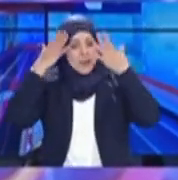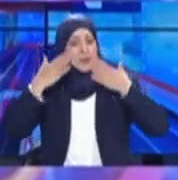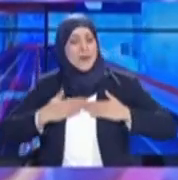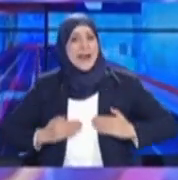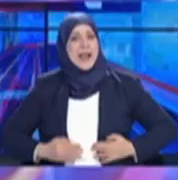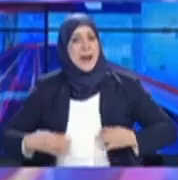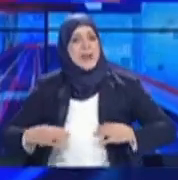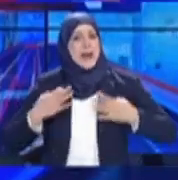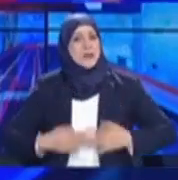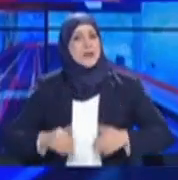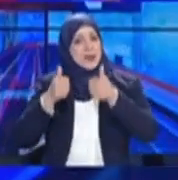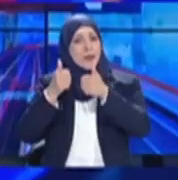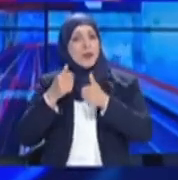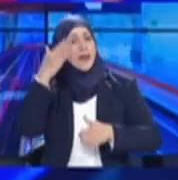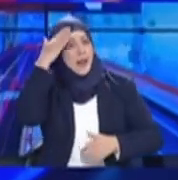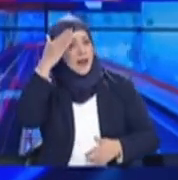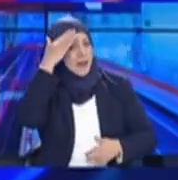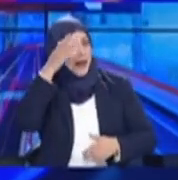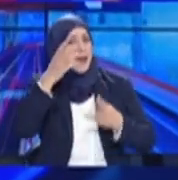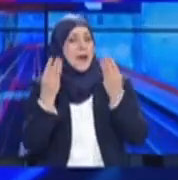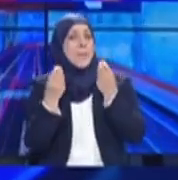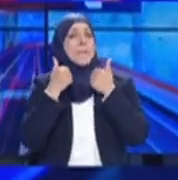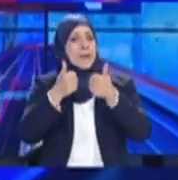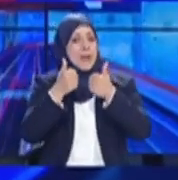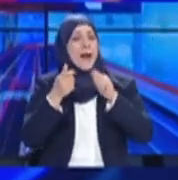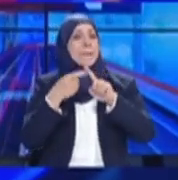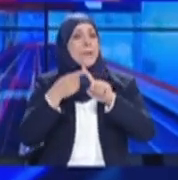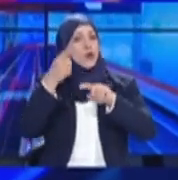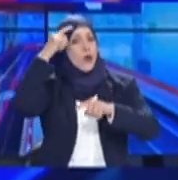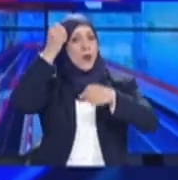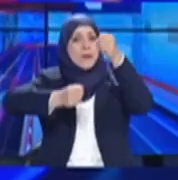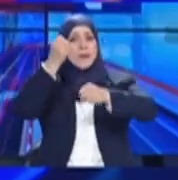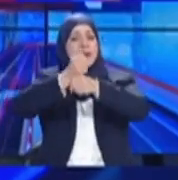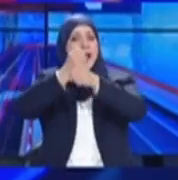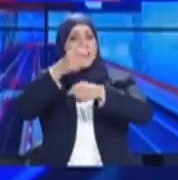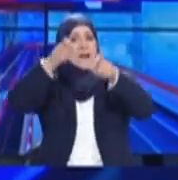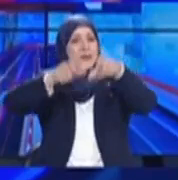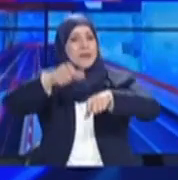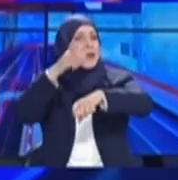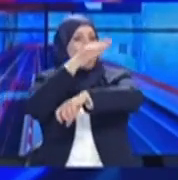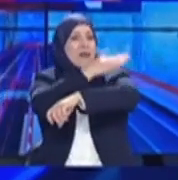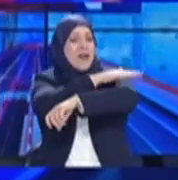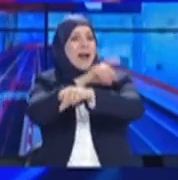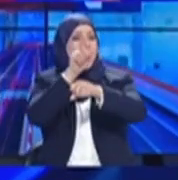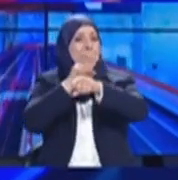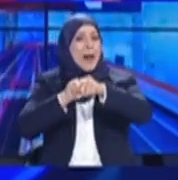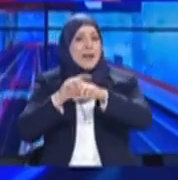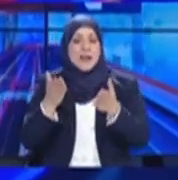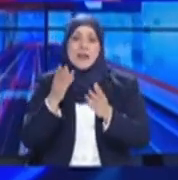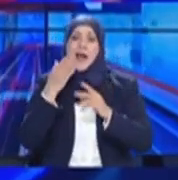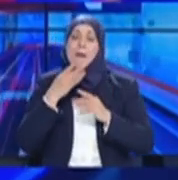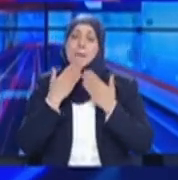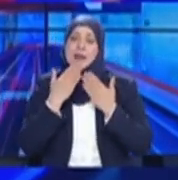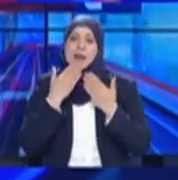كبيره ال اعوانه ونعرف والى اليوم كما قلت ما متخوفين برش هذا عليش حطينا الازمه ال ال الع